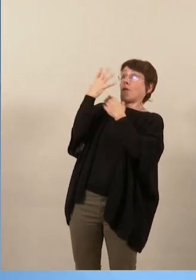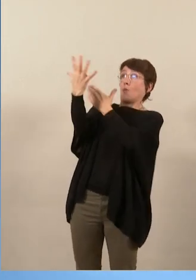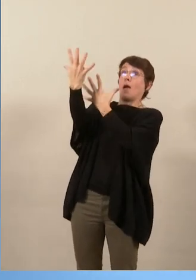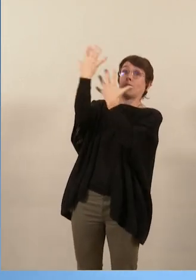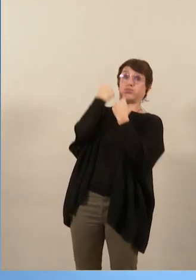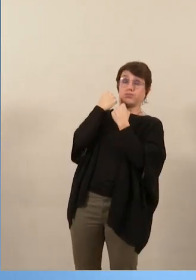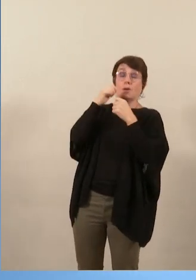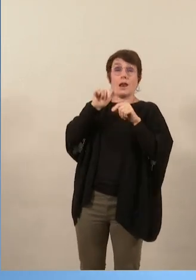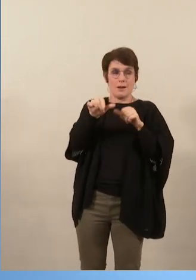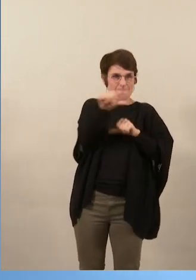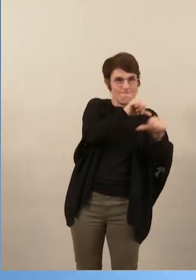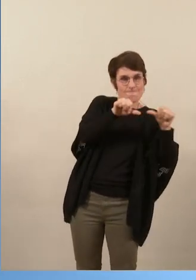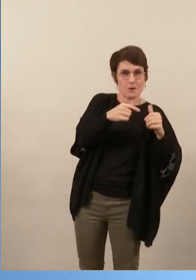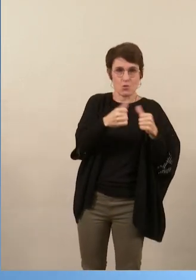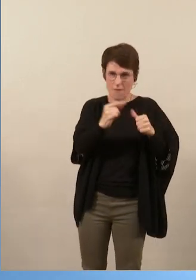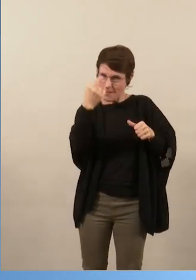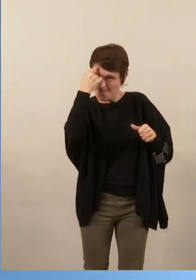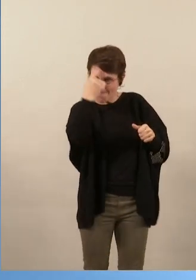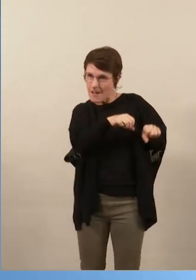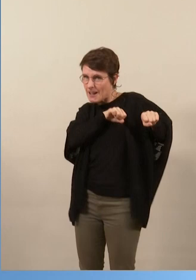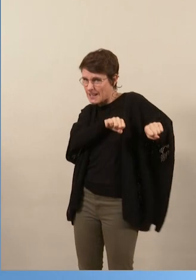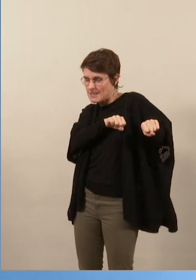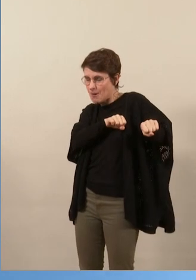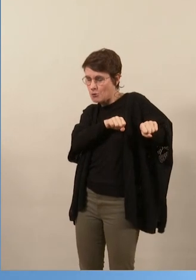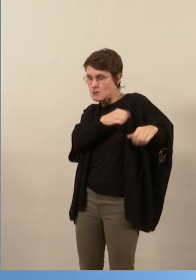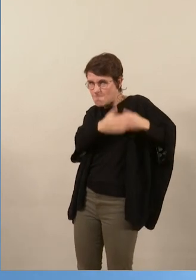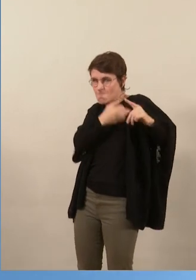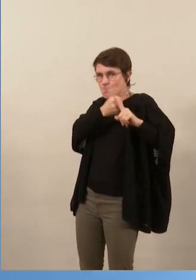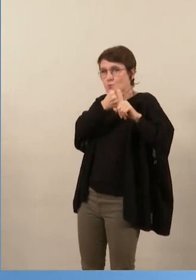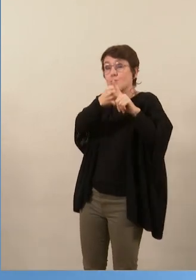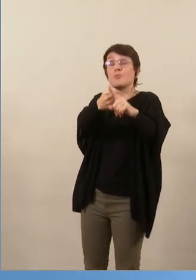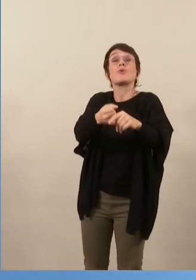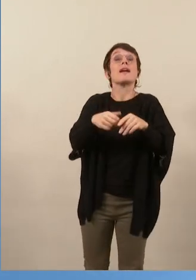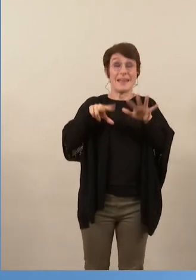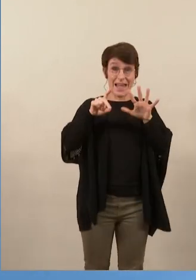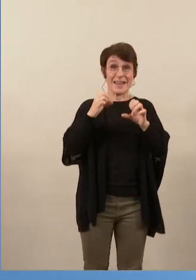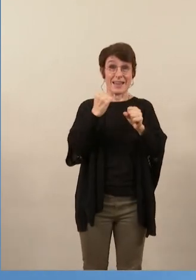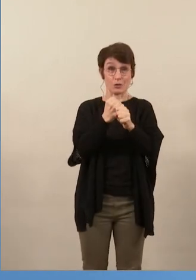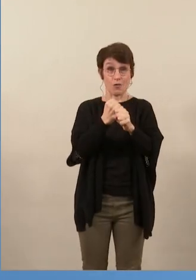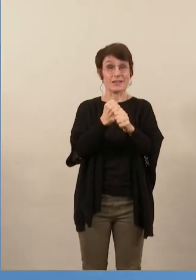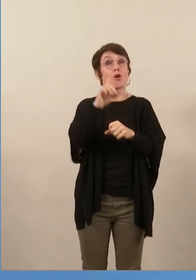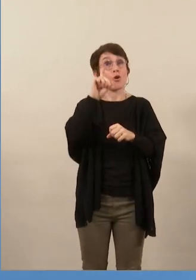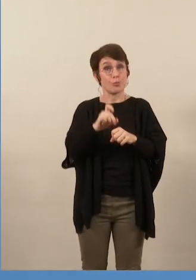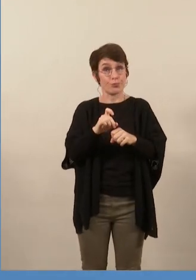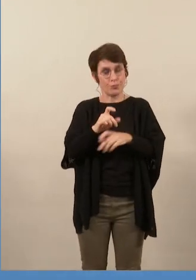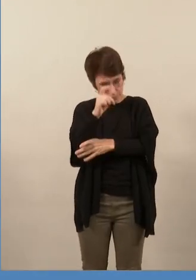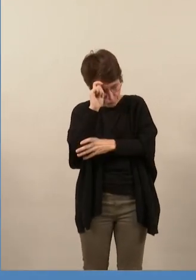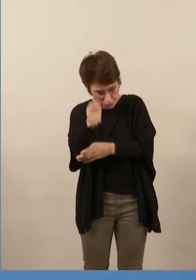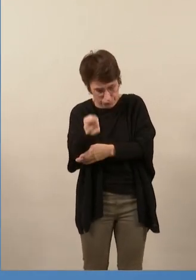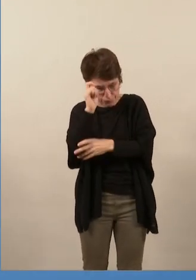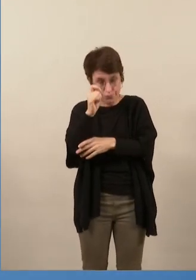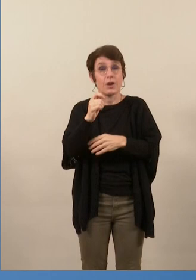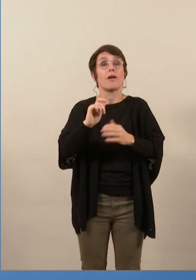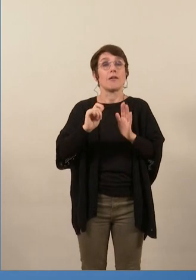côté et ces 80 ans commence avec un un cycle de commémoration qui durera sur trois